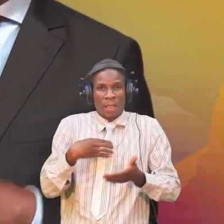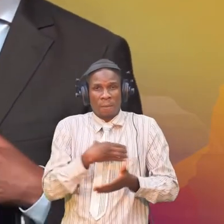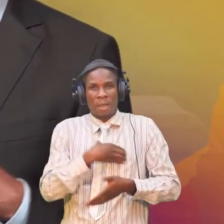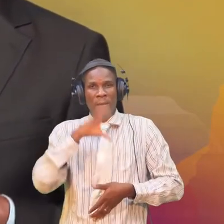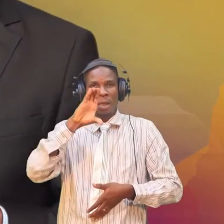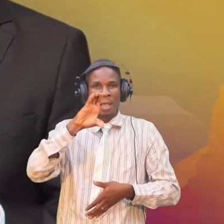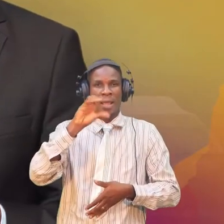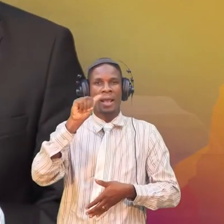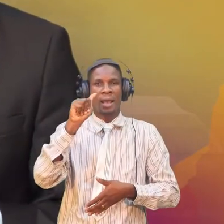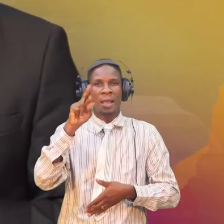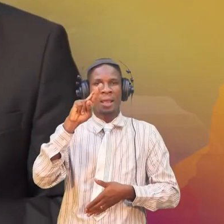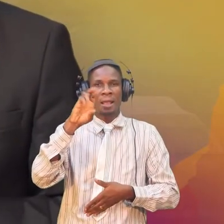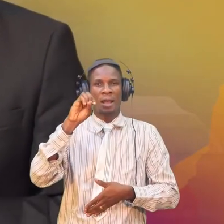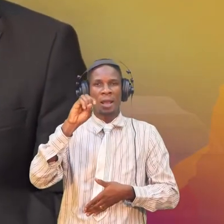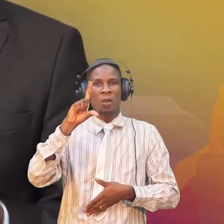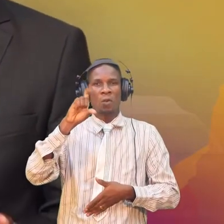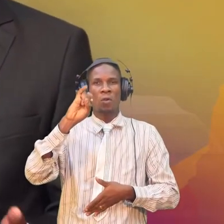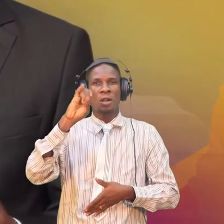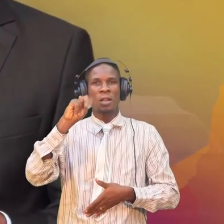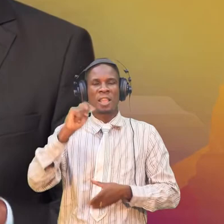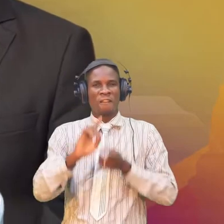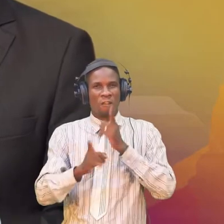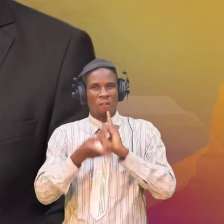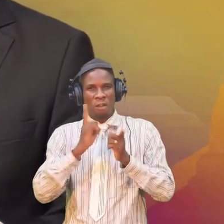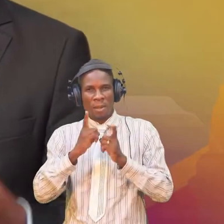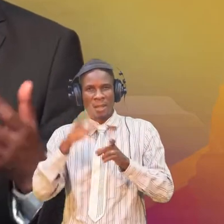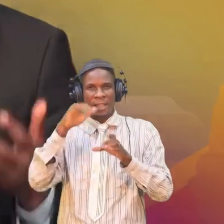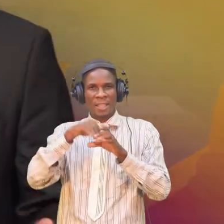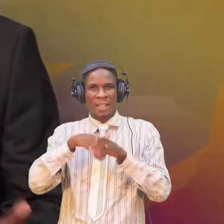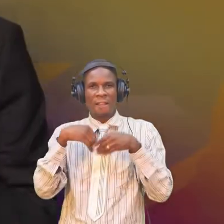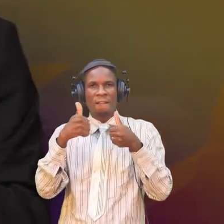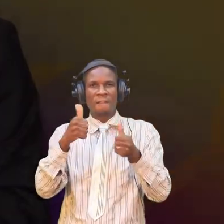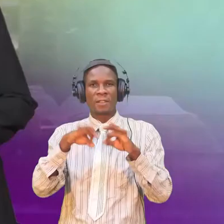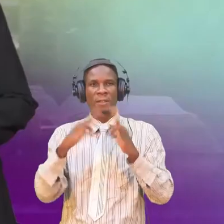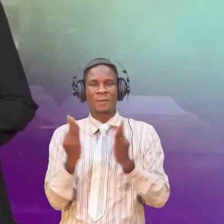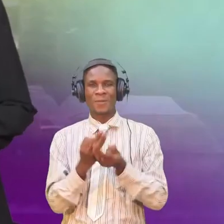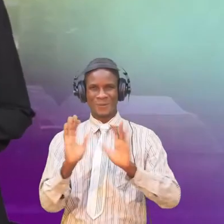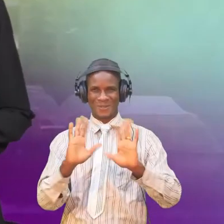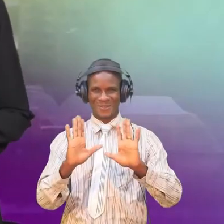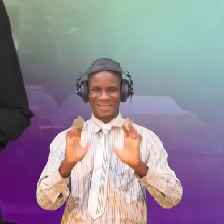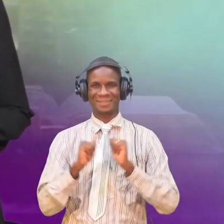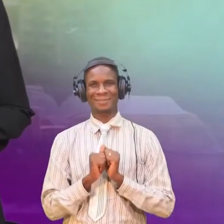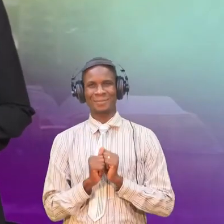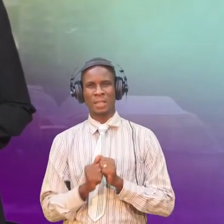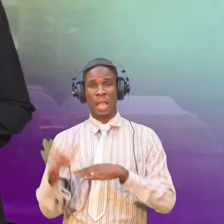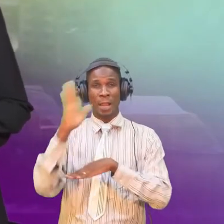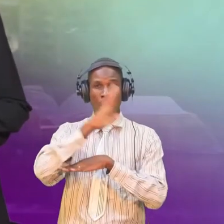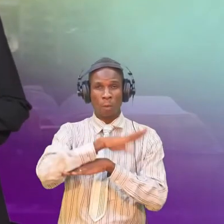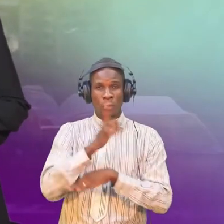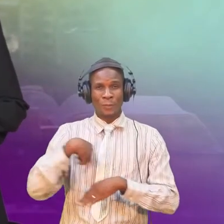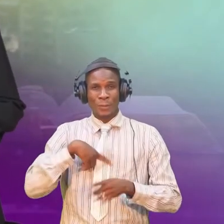Lakini kabla ya kusimama na alika tena mama Caroline Korali ili atusaidie. Jioni njema.